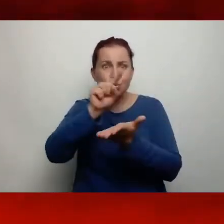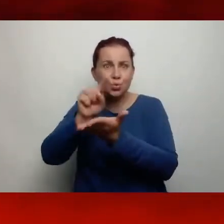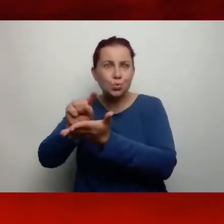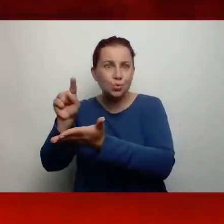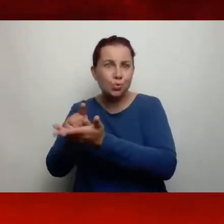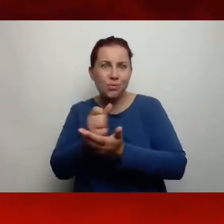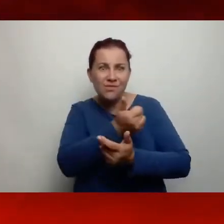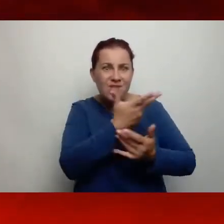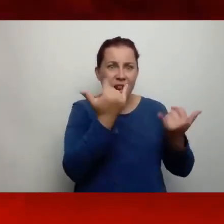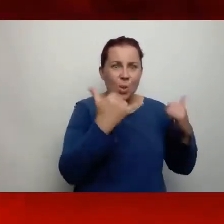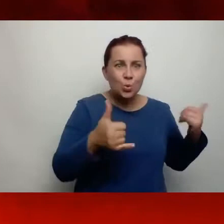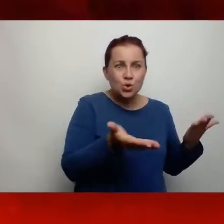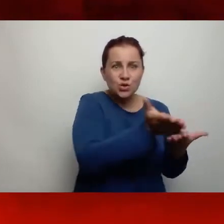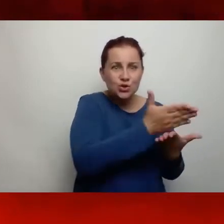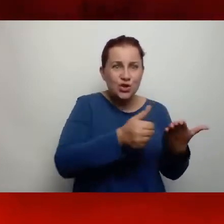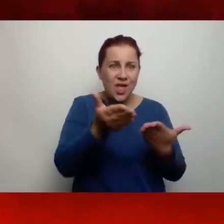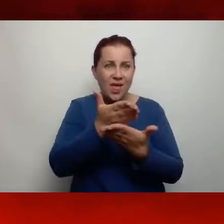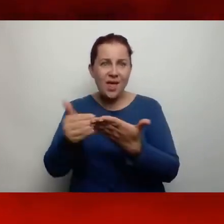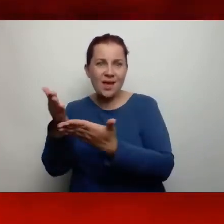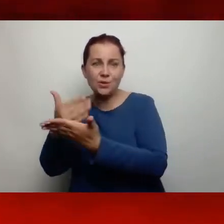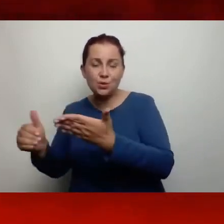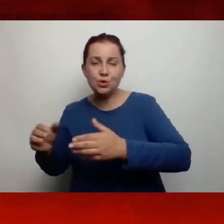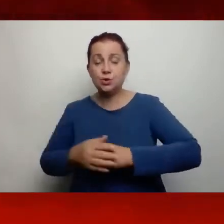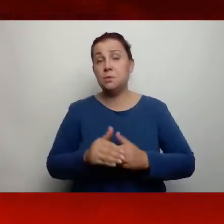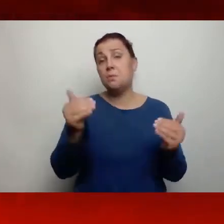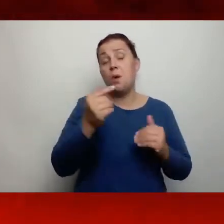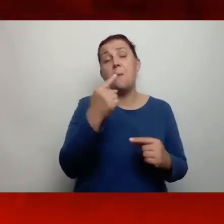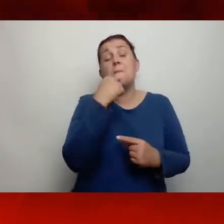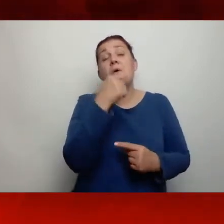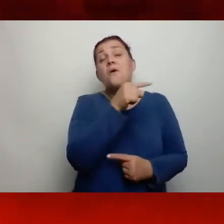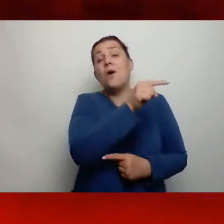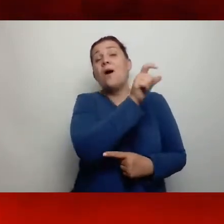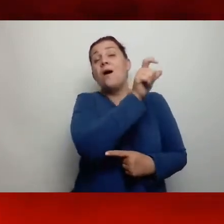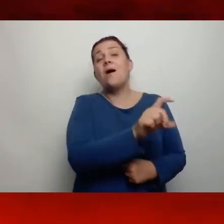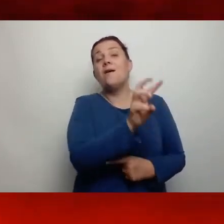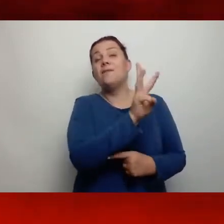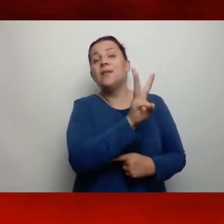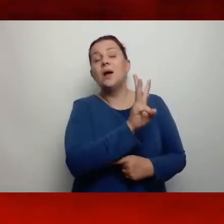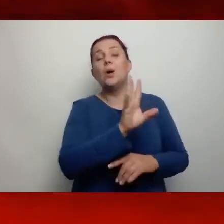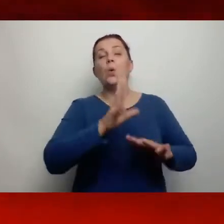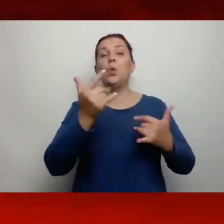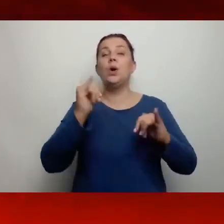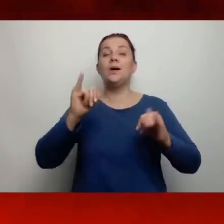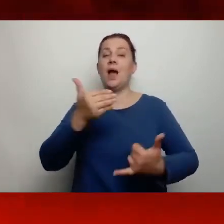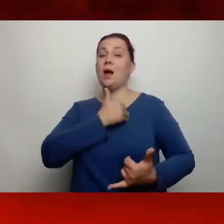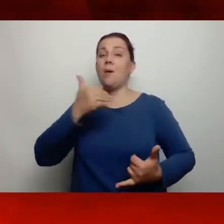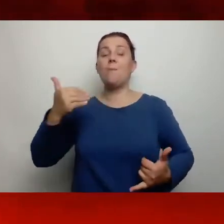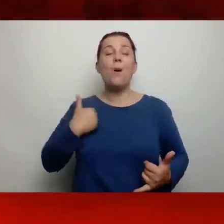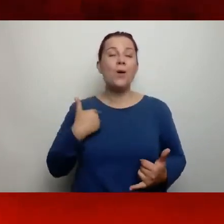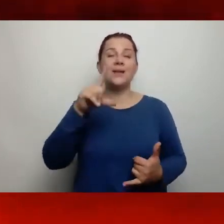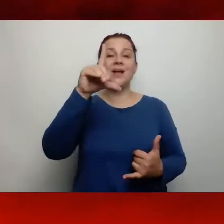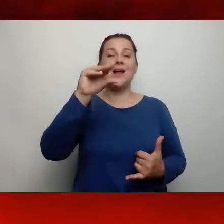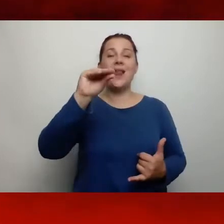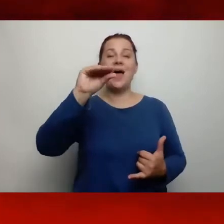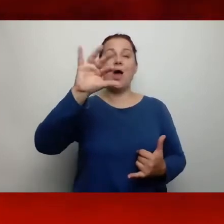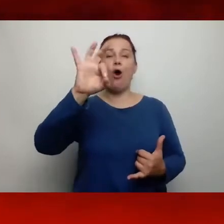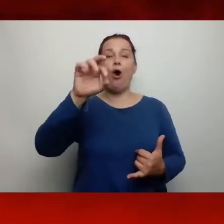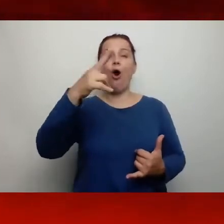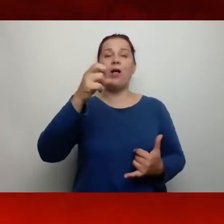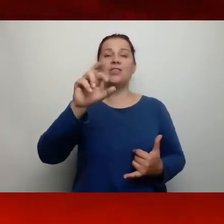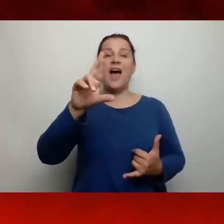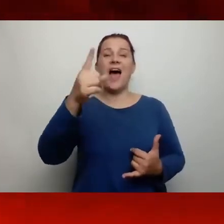polach. Czyli można powiedzieć, że Witkacy jest takim polskim Leonardo da Vinci'im